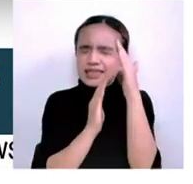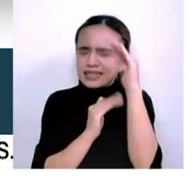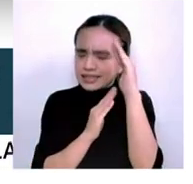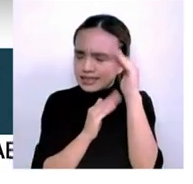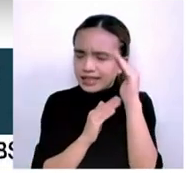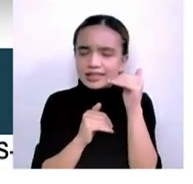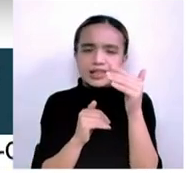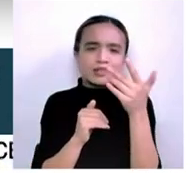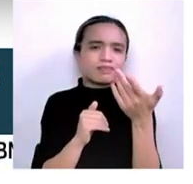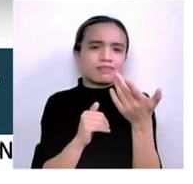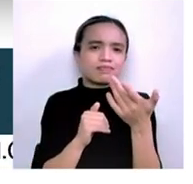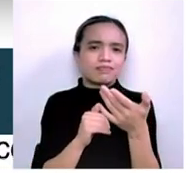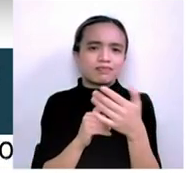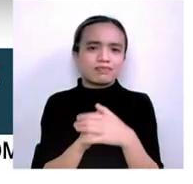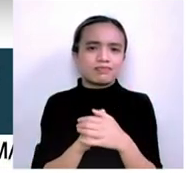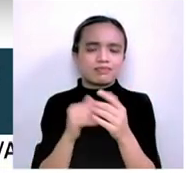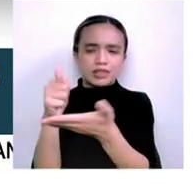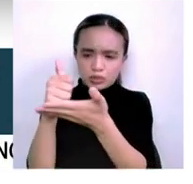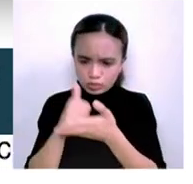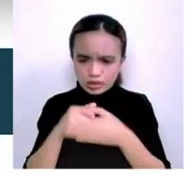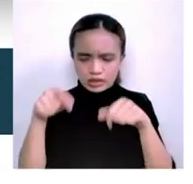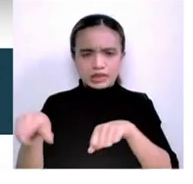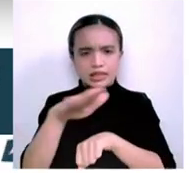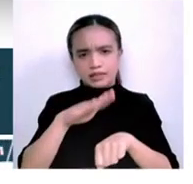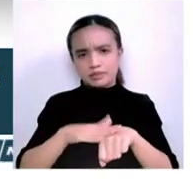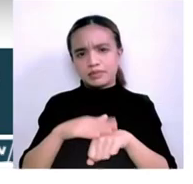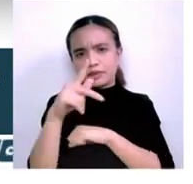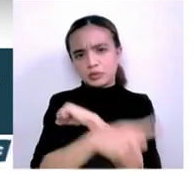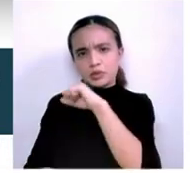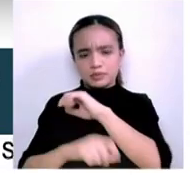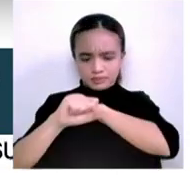ng bayan namin at saka ang buong probinsya ng Samar.